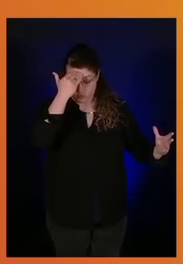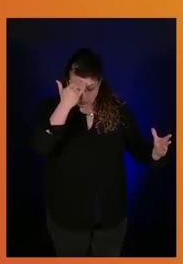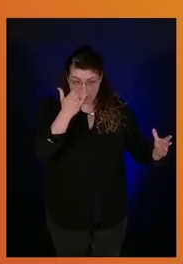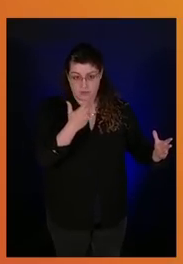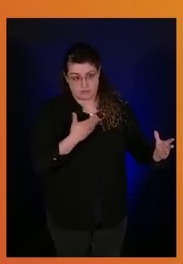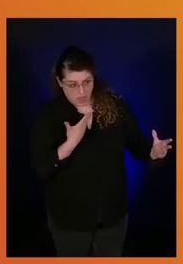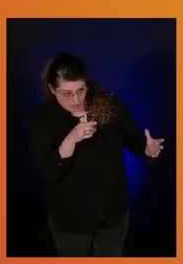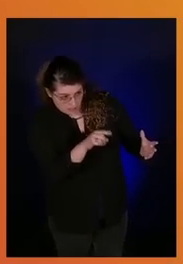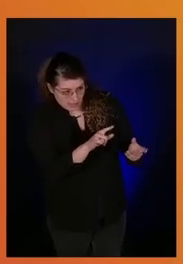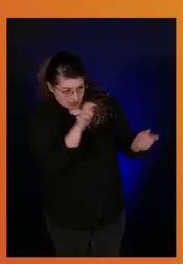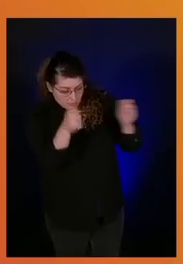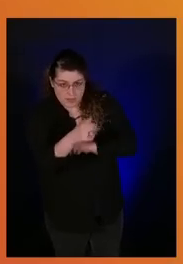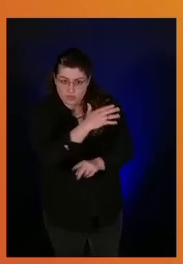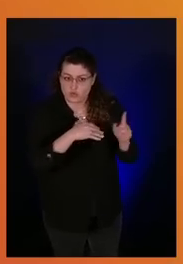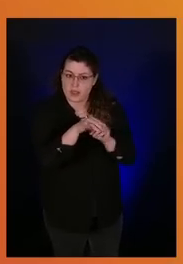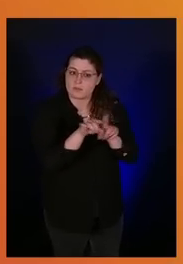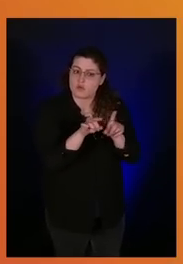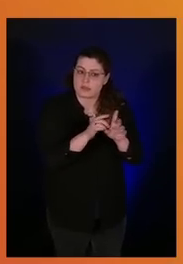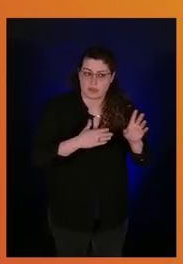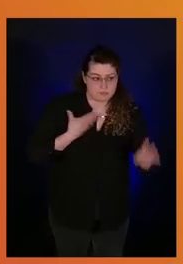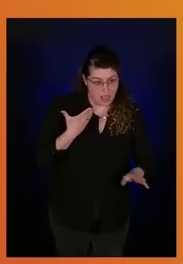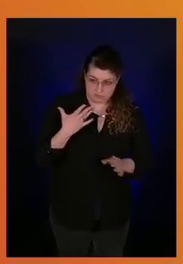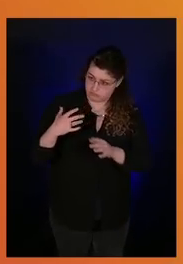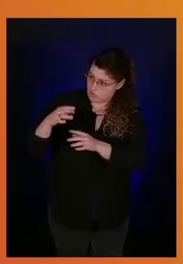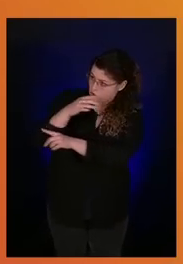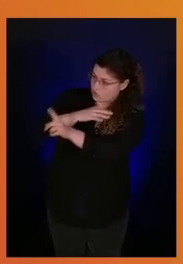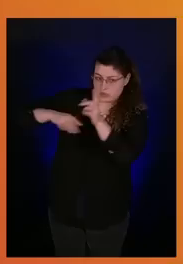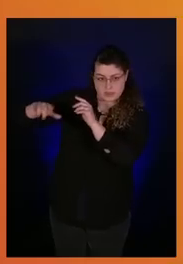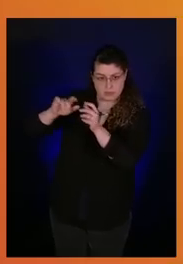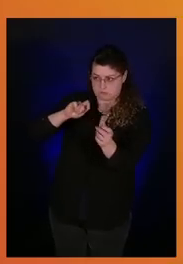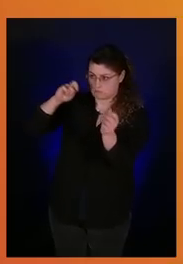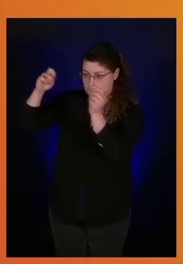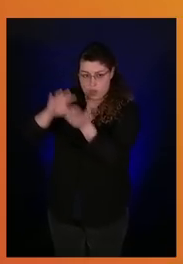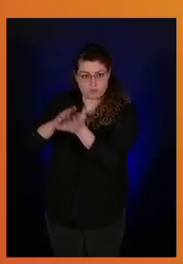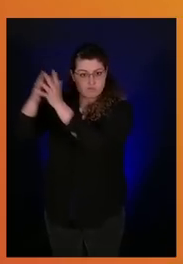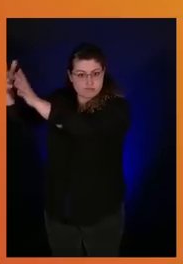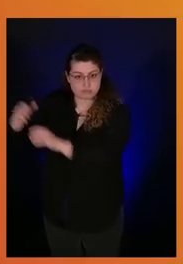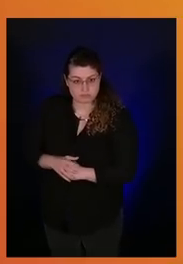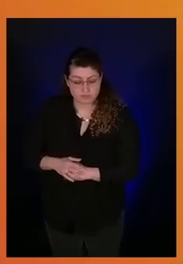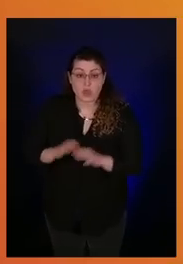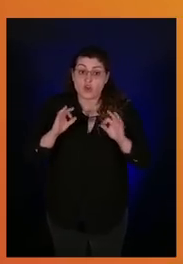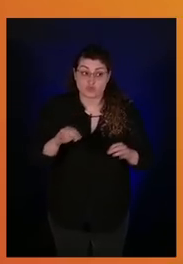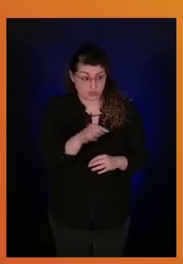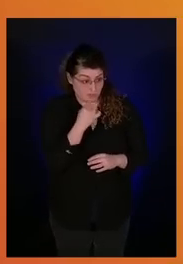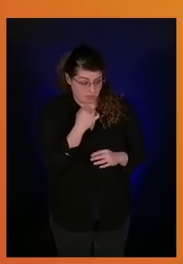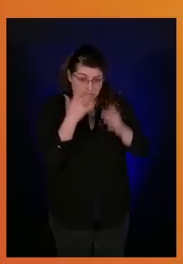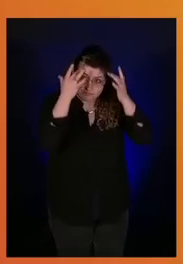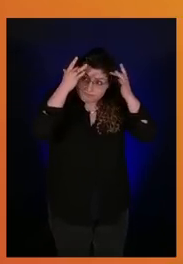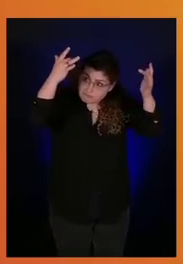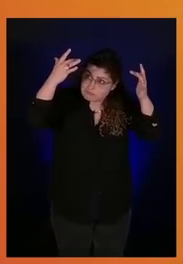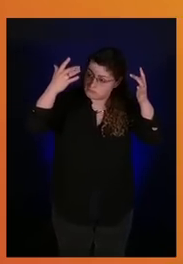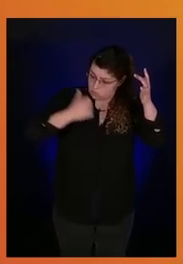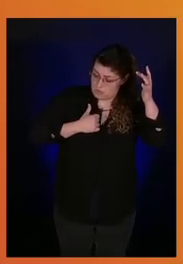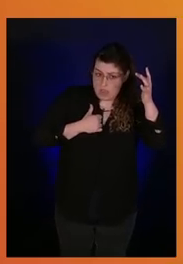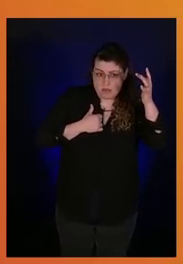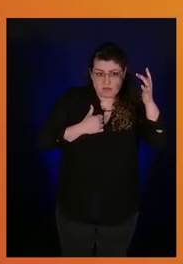transformation sociale et à l'essor d'une société de progrès. Se cultiver, c'est bien sortir de sa propre culture. Ce n'est